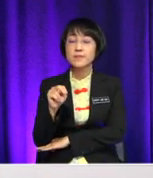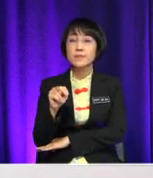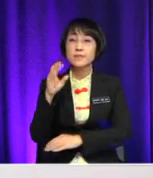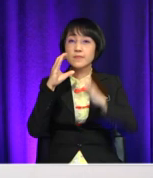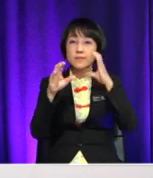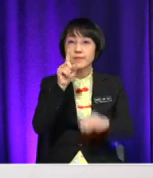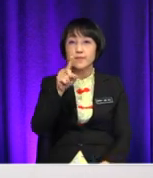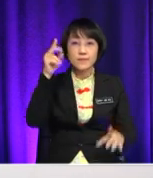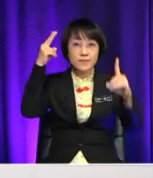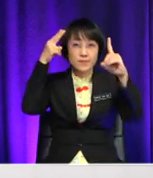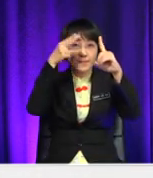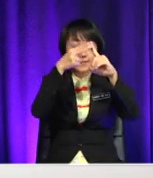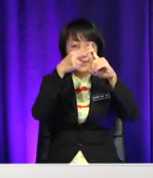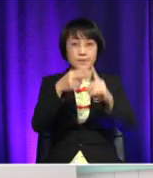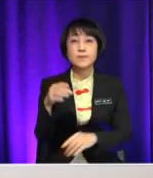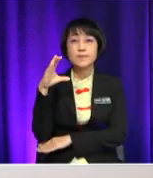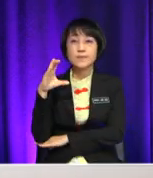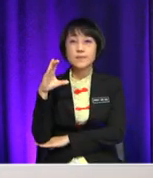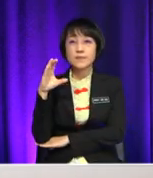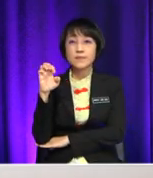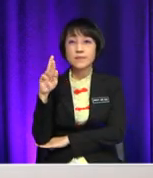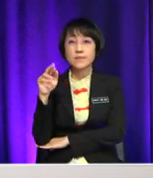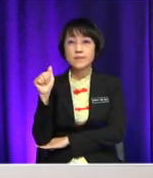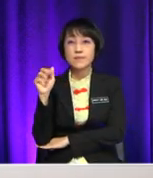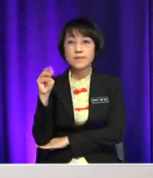kaidah penyampaiannya dua hal